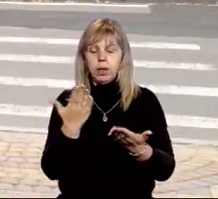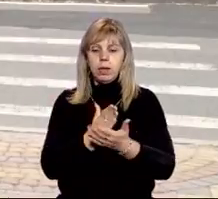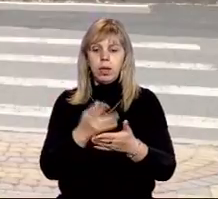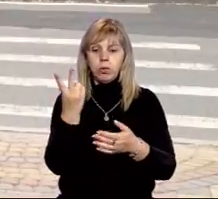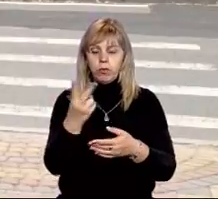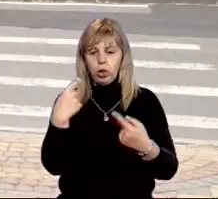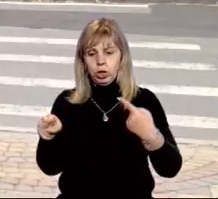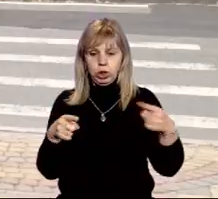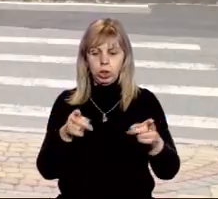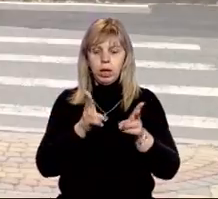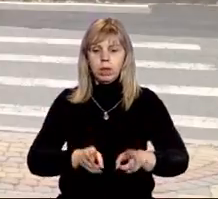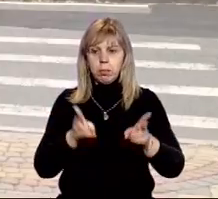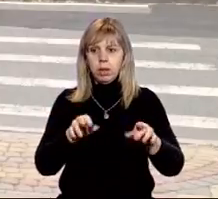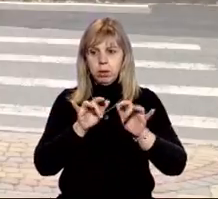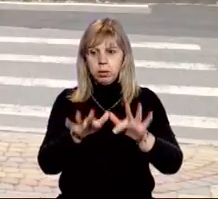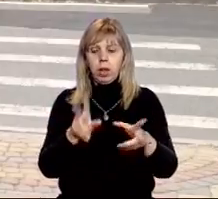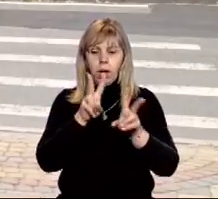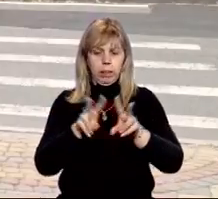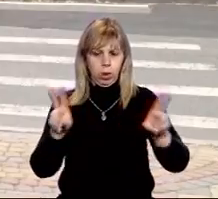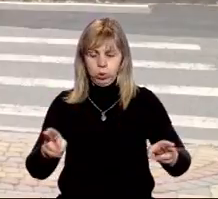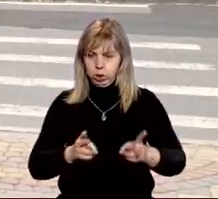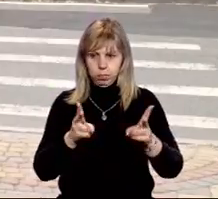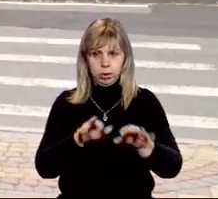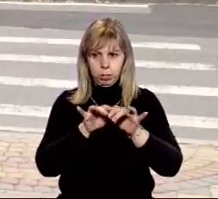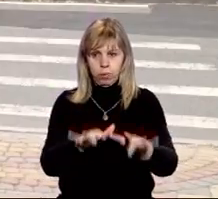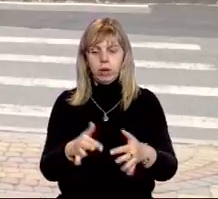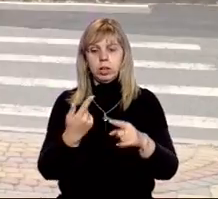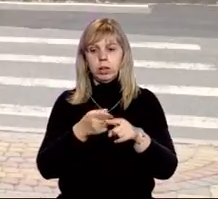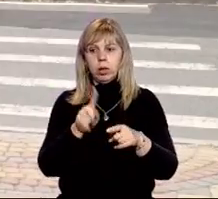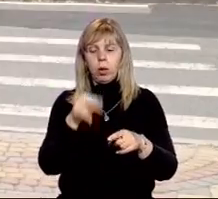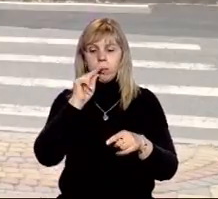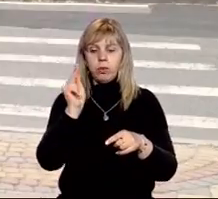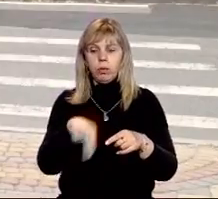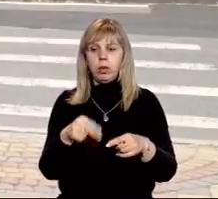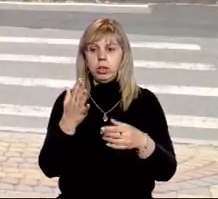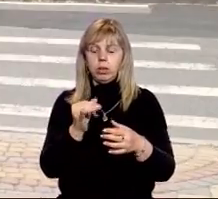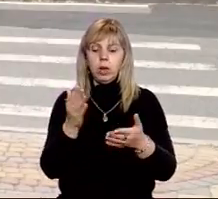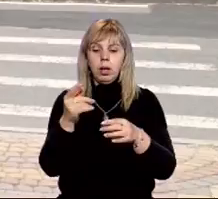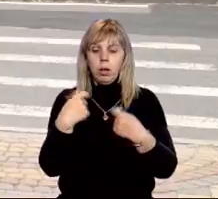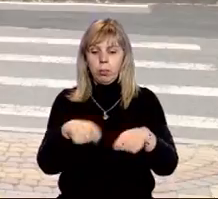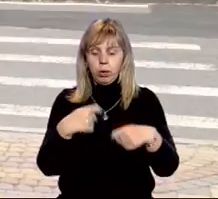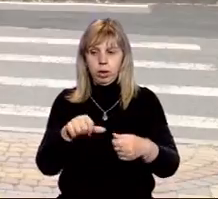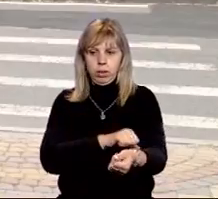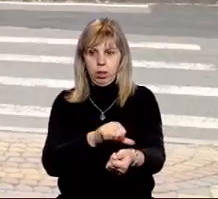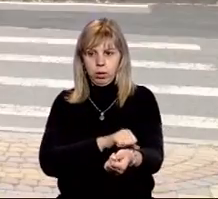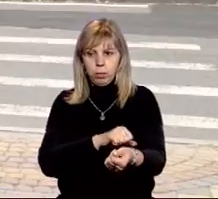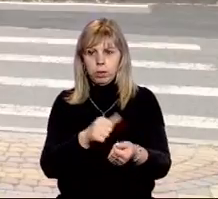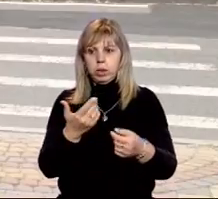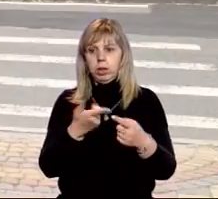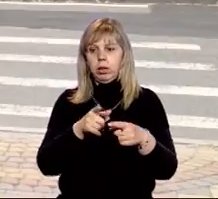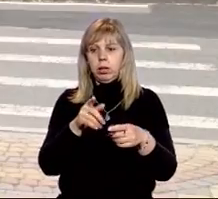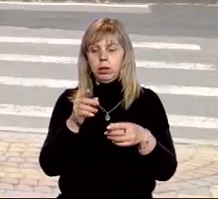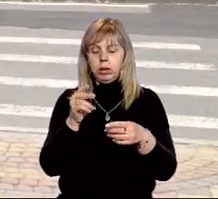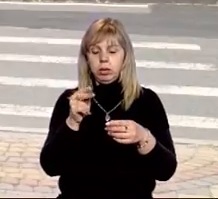у двох інших кримінальних провадженнях, аналогічних кримінальних провадженнях, де він також обвинувачується у збуті наркотичних і психотропних речовин,